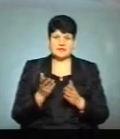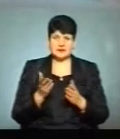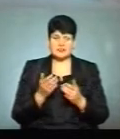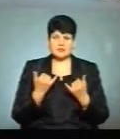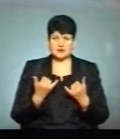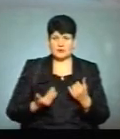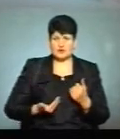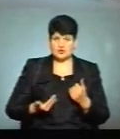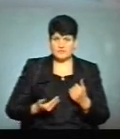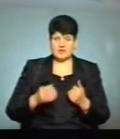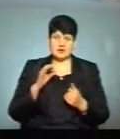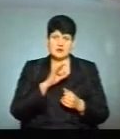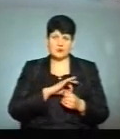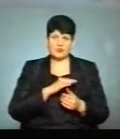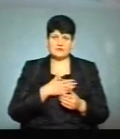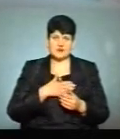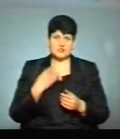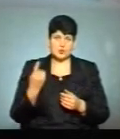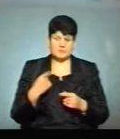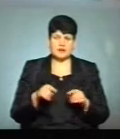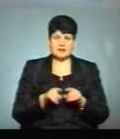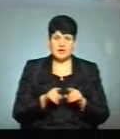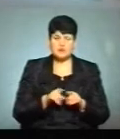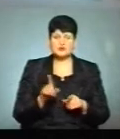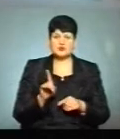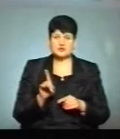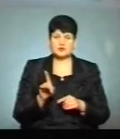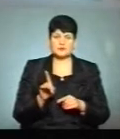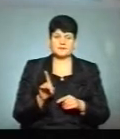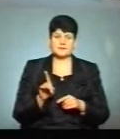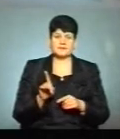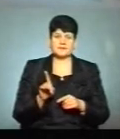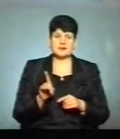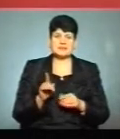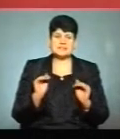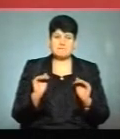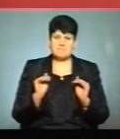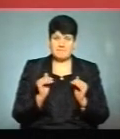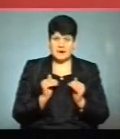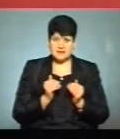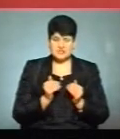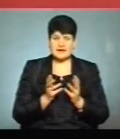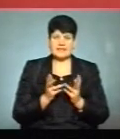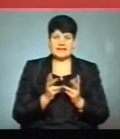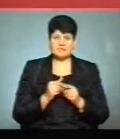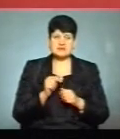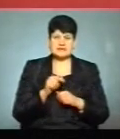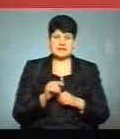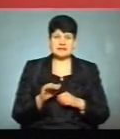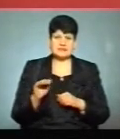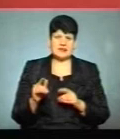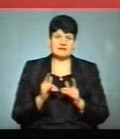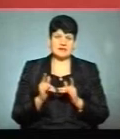сьогодні проживають і виховуються в нашій області. І також щодо тенденція до зменшення кількості таких дітей в